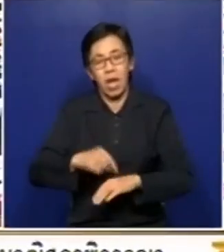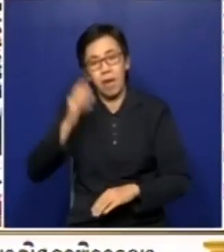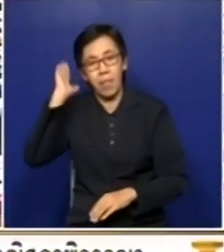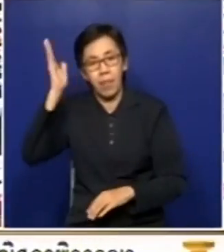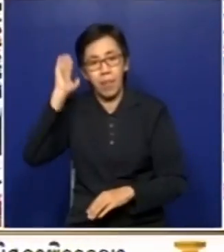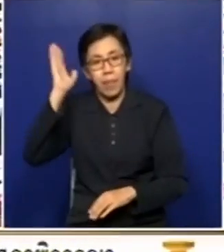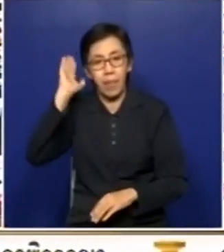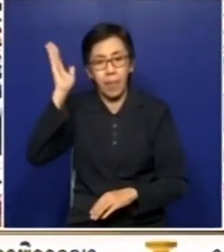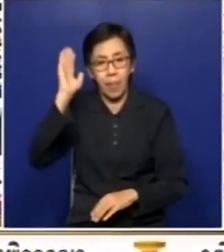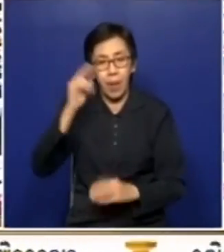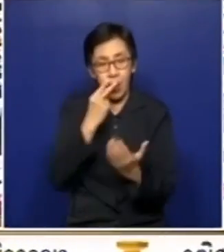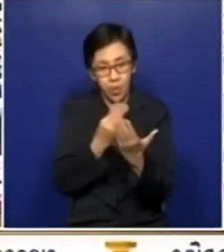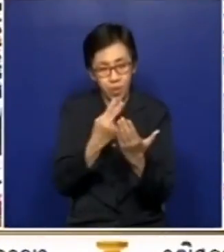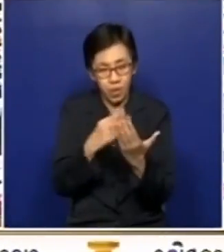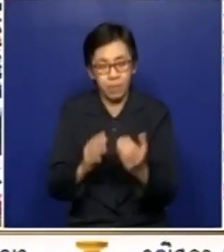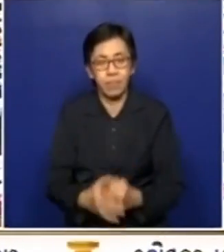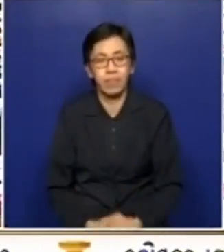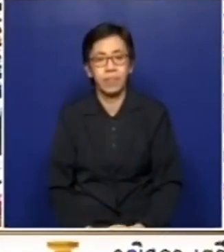ครับ